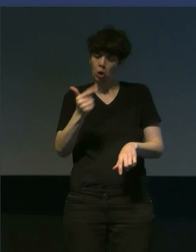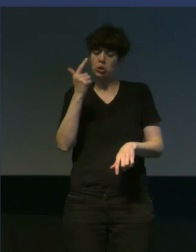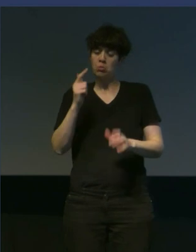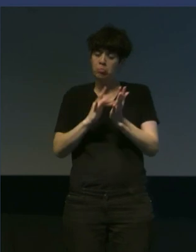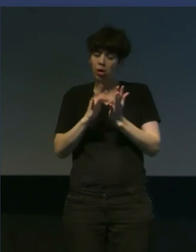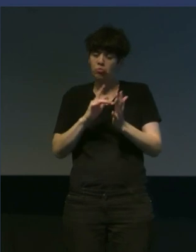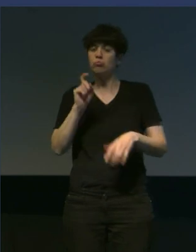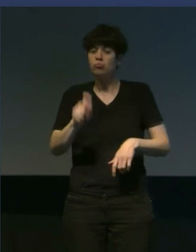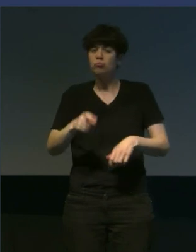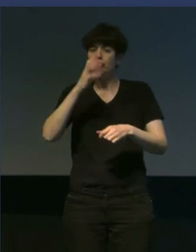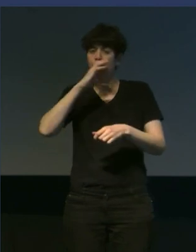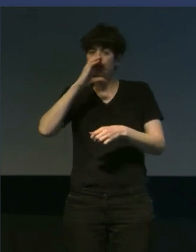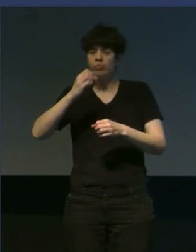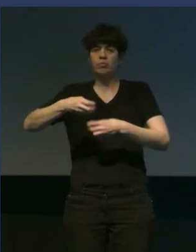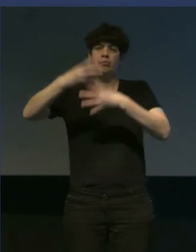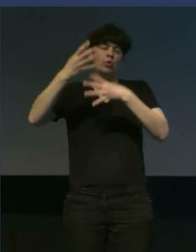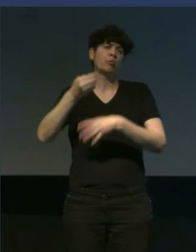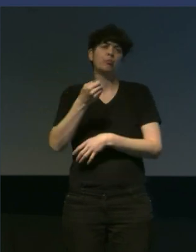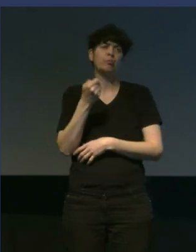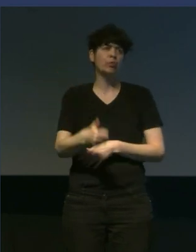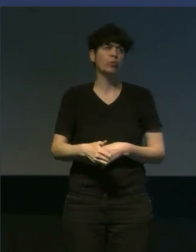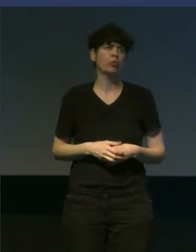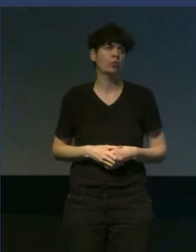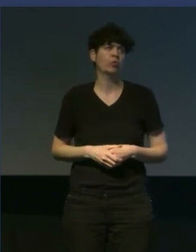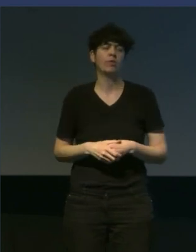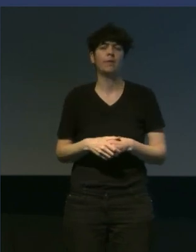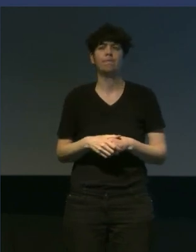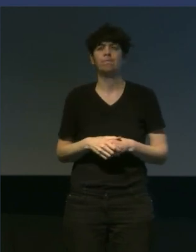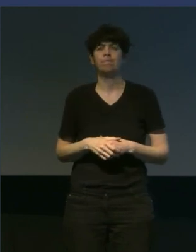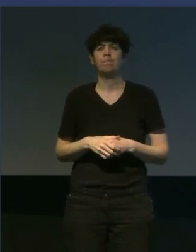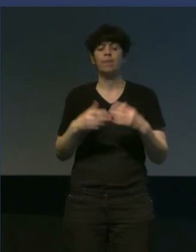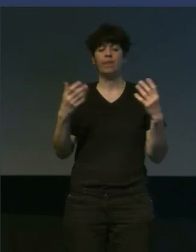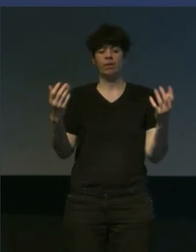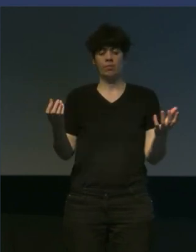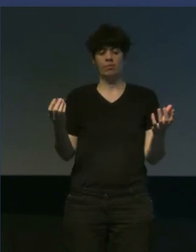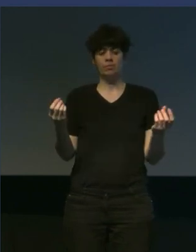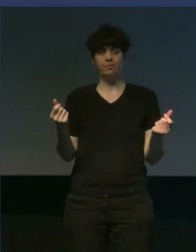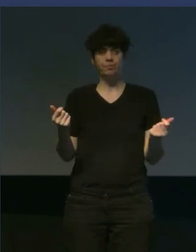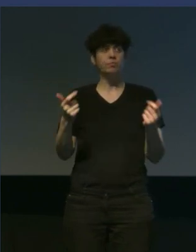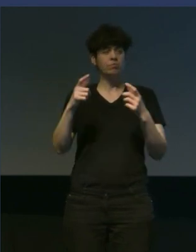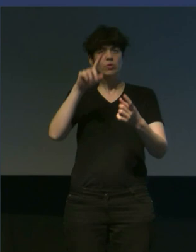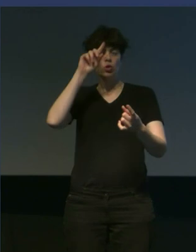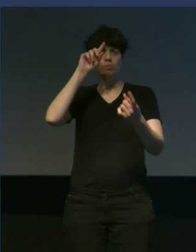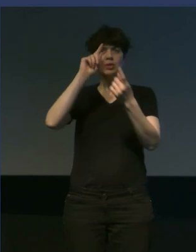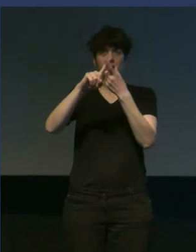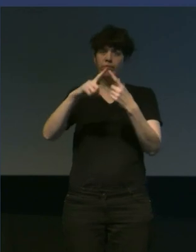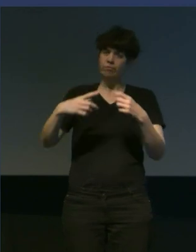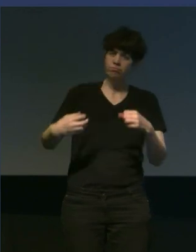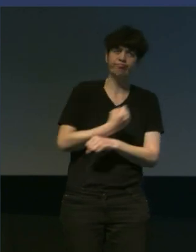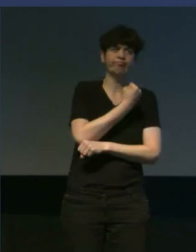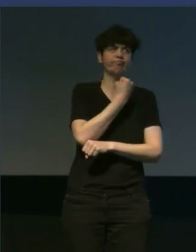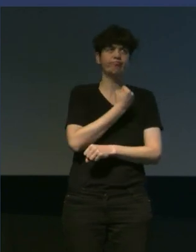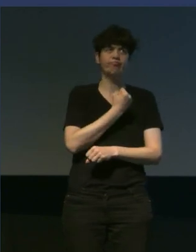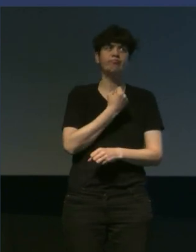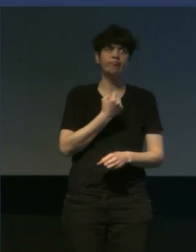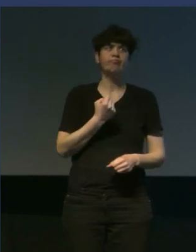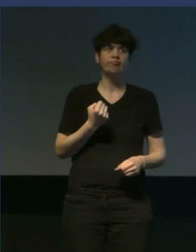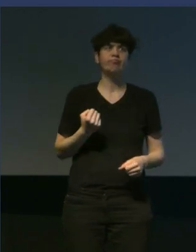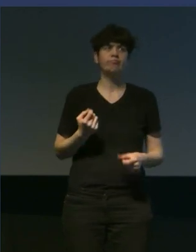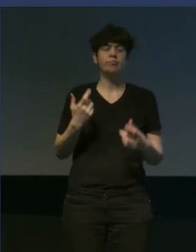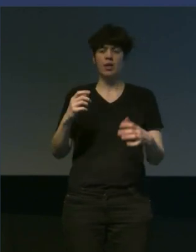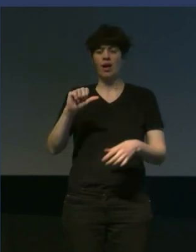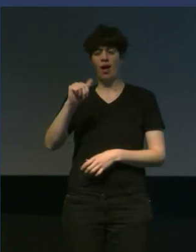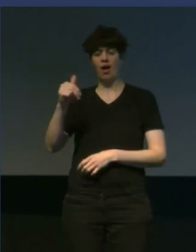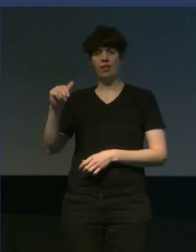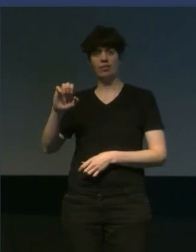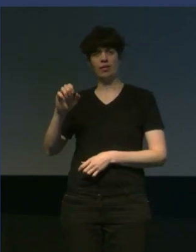éplucher toutes les pages du moteur de recherche. Donc, l'objectif est atteint. Mais Anne a